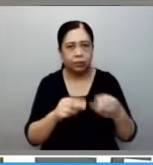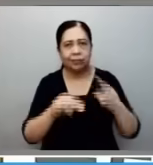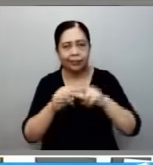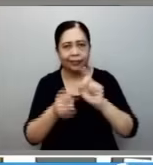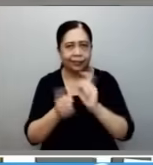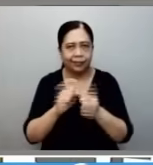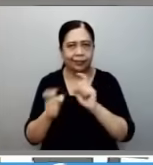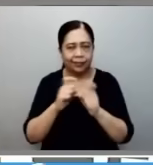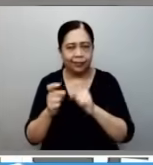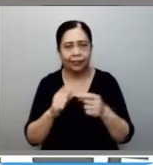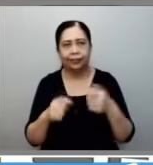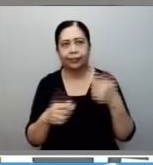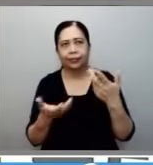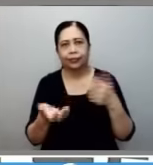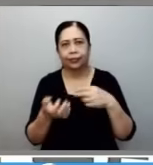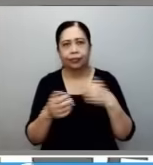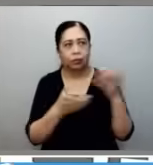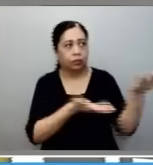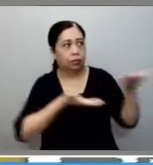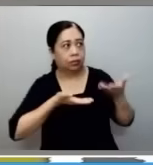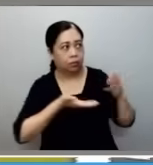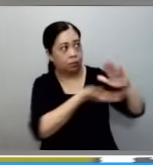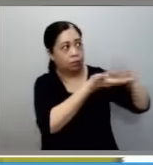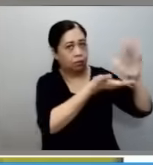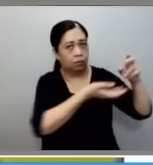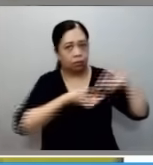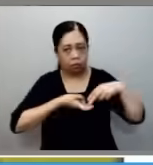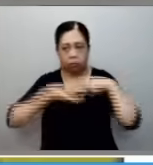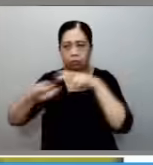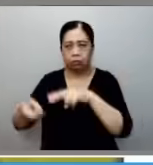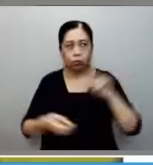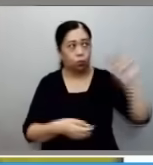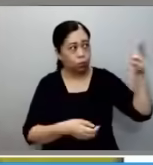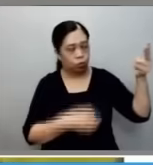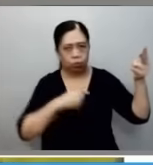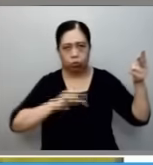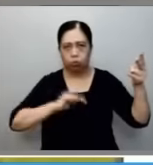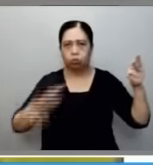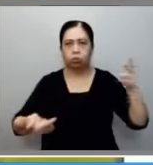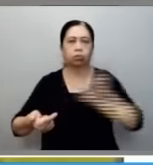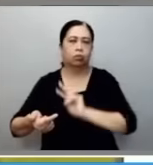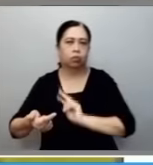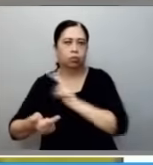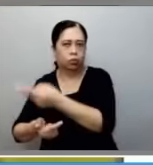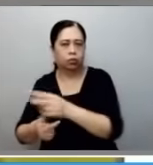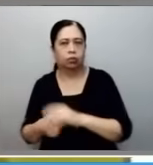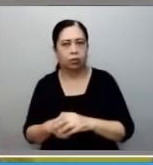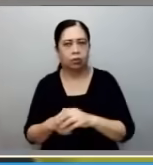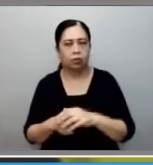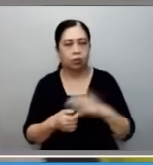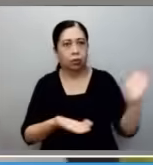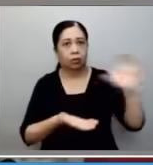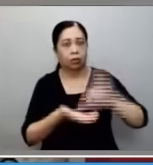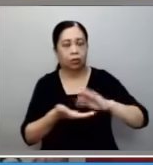anong itinaas ng supplier, ganun din naman sa kanila. Kung 2 piso, 2 piso lang. Kaya lumaki yung puhunan, yung